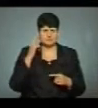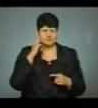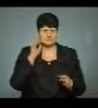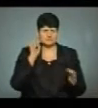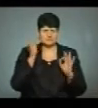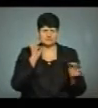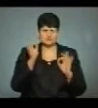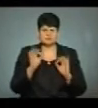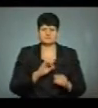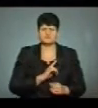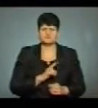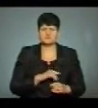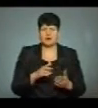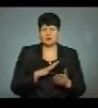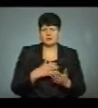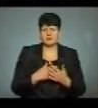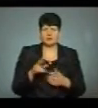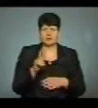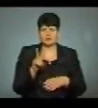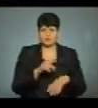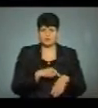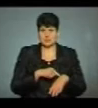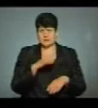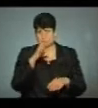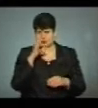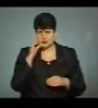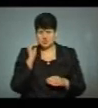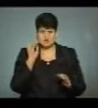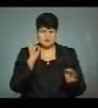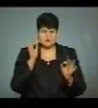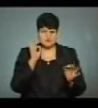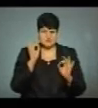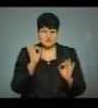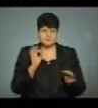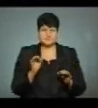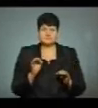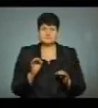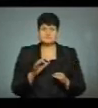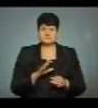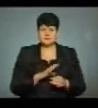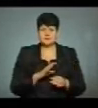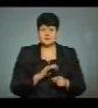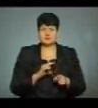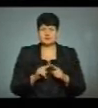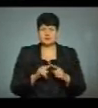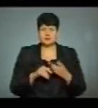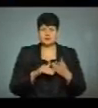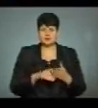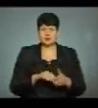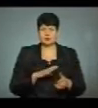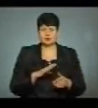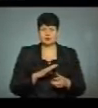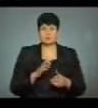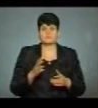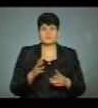То було десь в 2 годині чи щось ночі. Сирена вила, то, певне, скоро їхали, пожарна. Дід